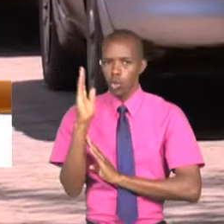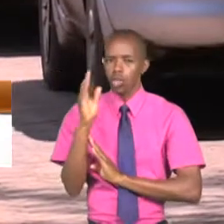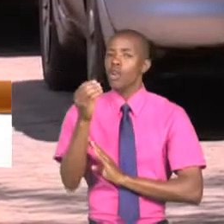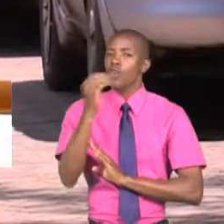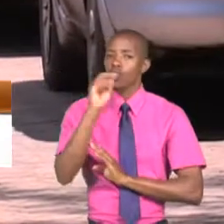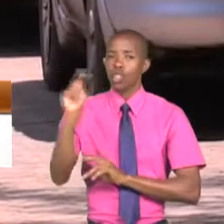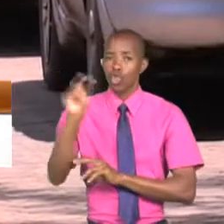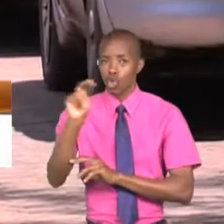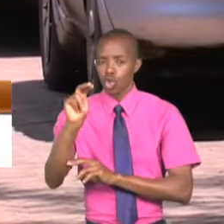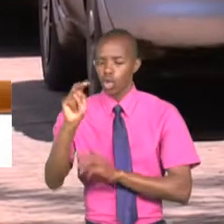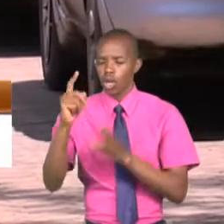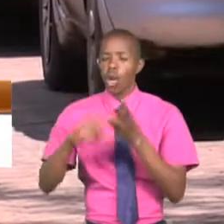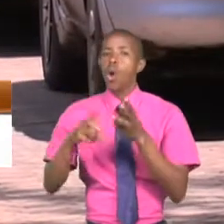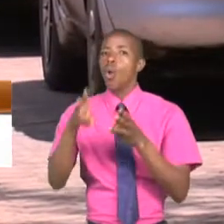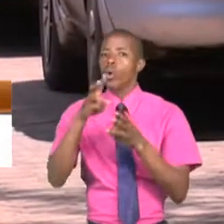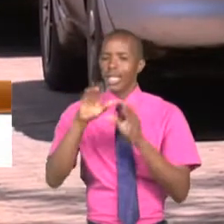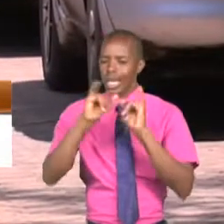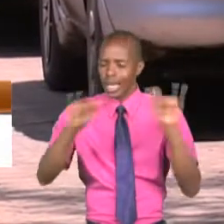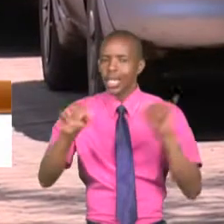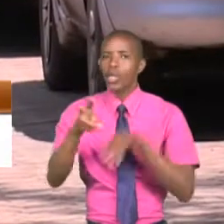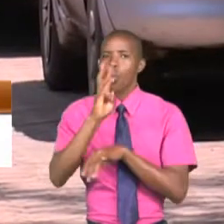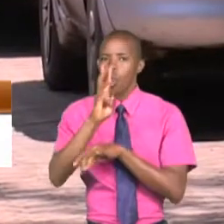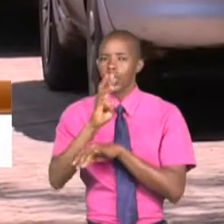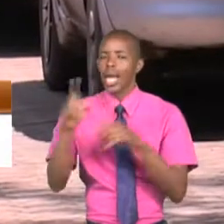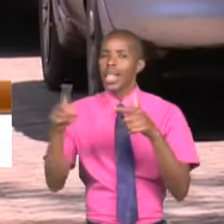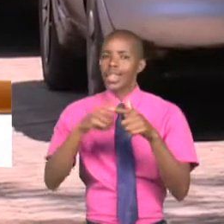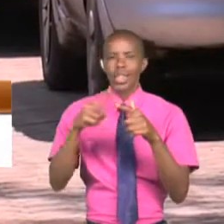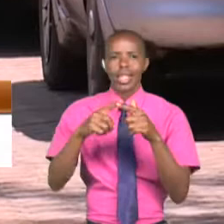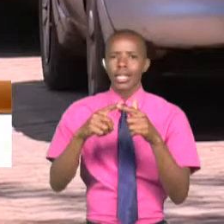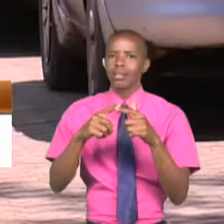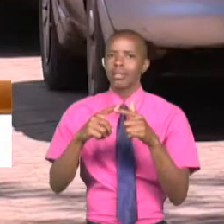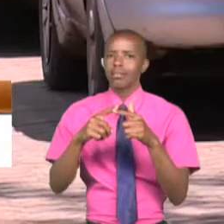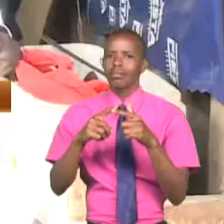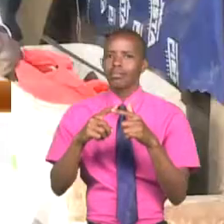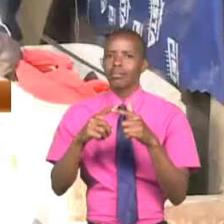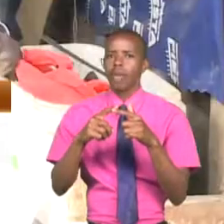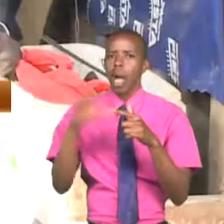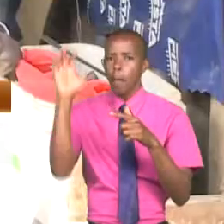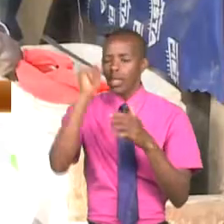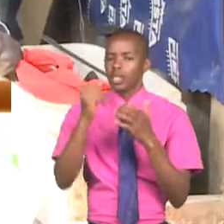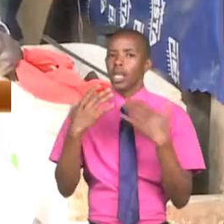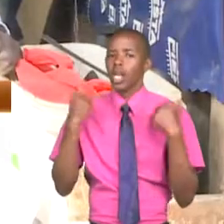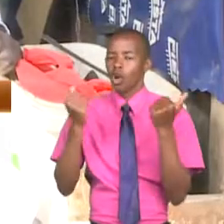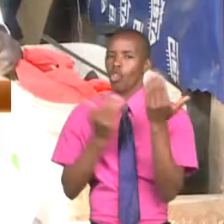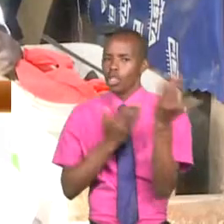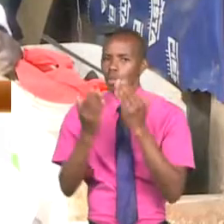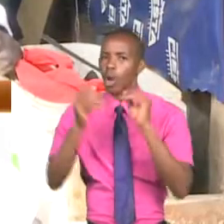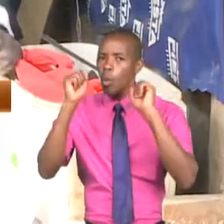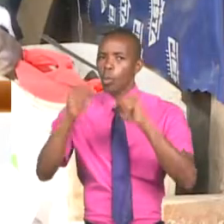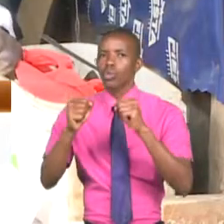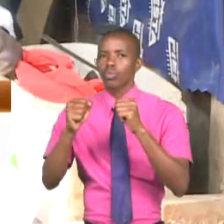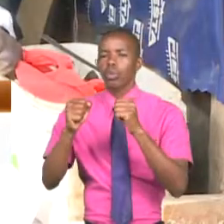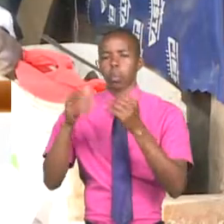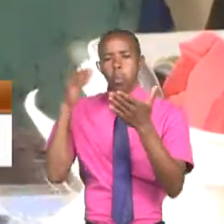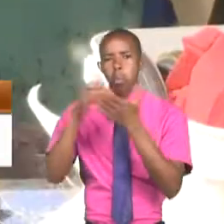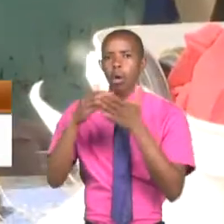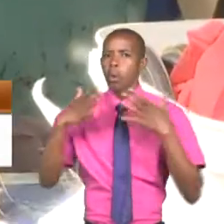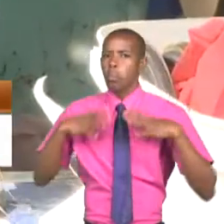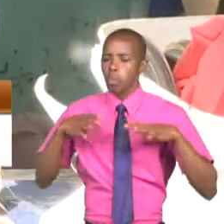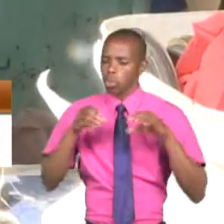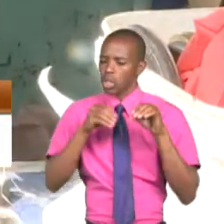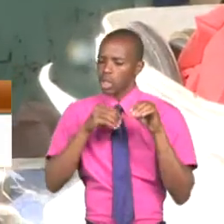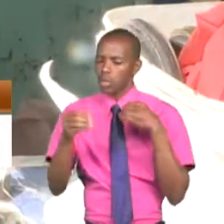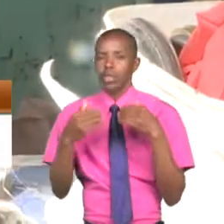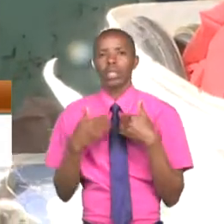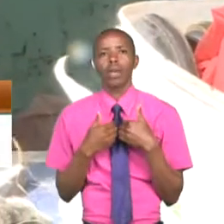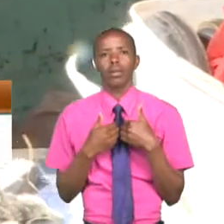utapiamlo, maji na usafi, kisha ukosefu wa huduma za afya inaweza kuzidisha uwezekano wa watu kupatwa na changamoto za